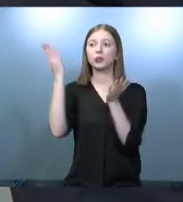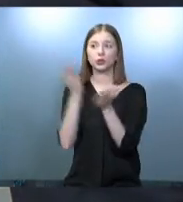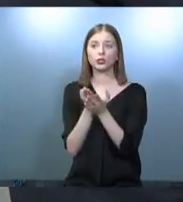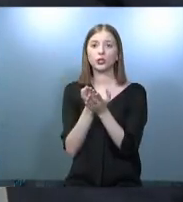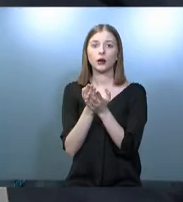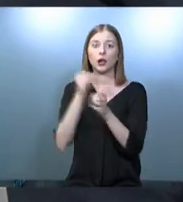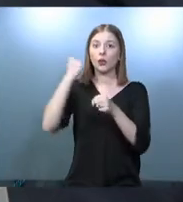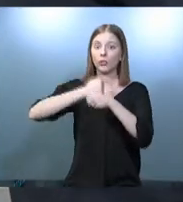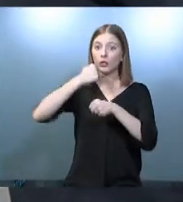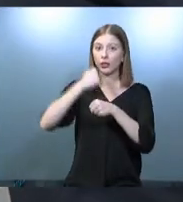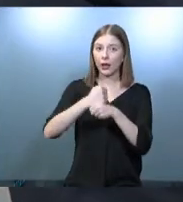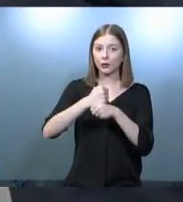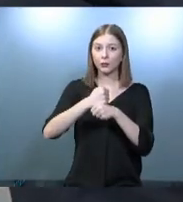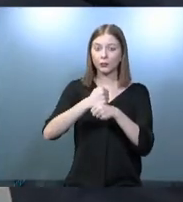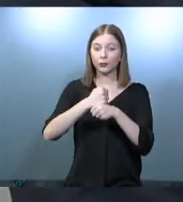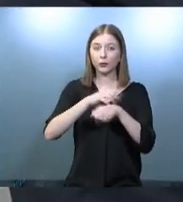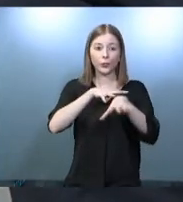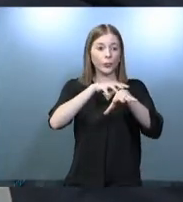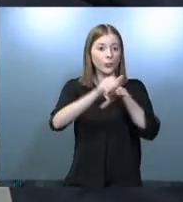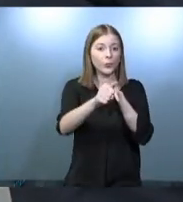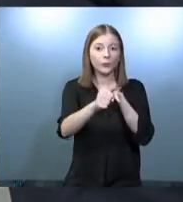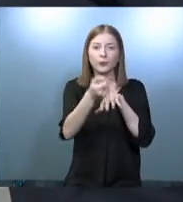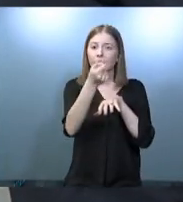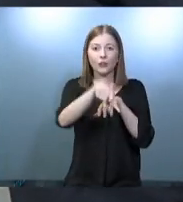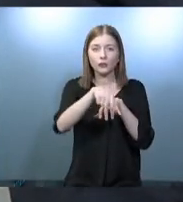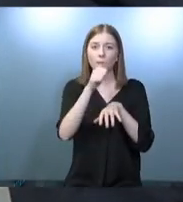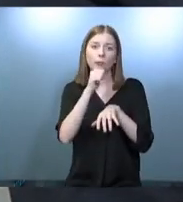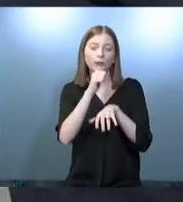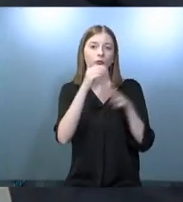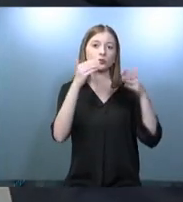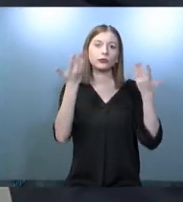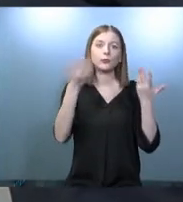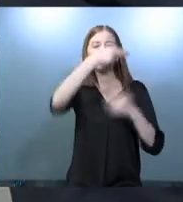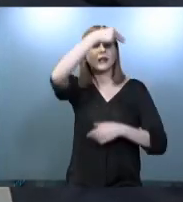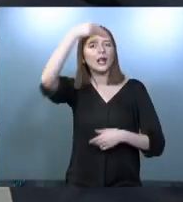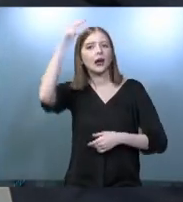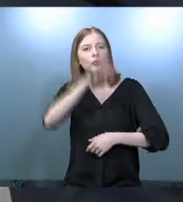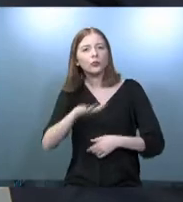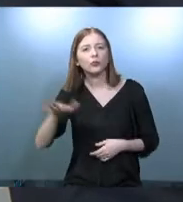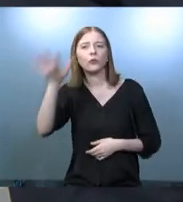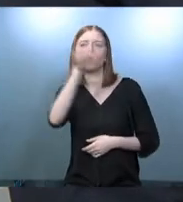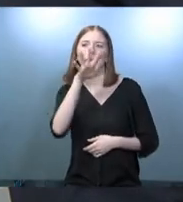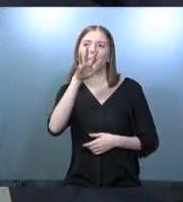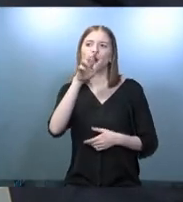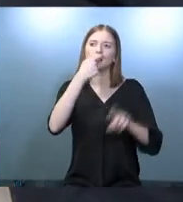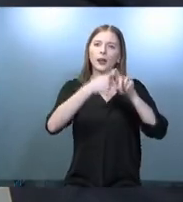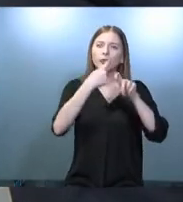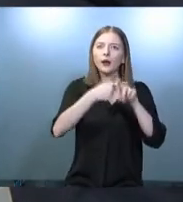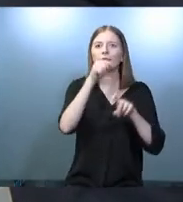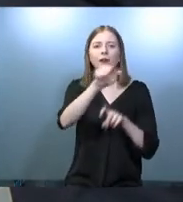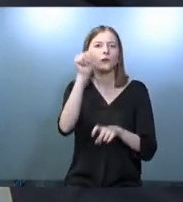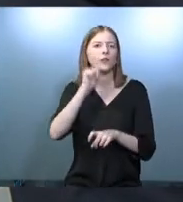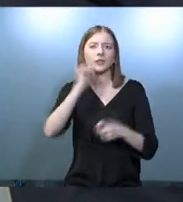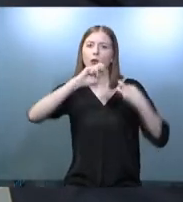baigti. Ar namuose mes žiūrėtumėm, ar rajone, ar šalyje jų visada yra ir iš viso atsiranda kiekvieno